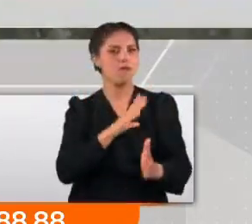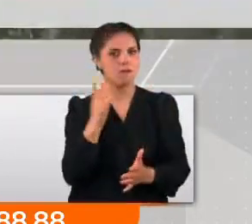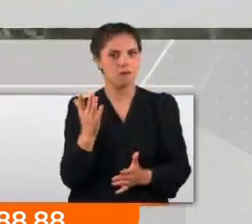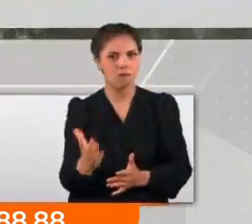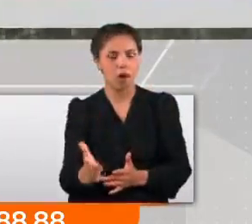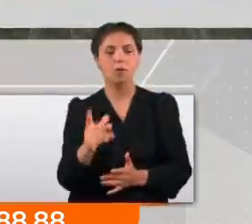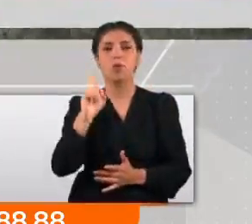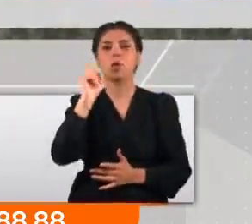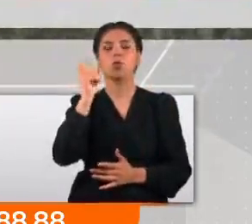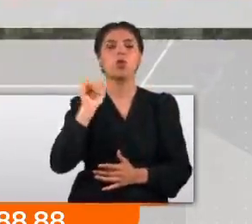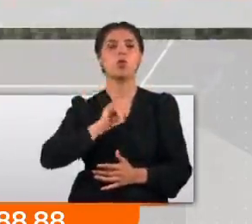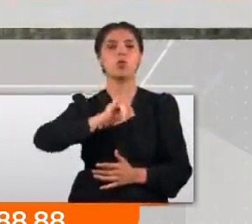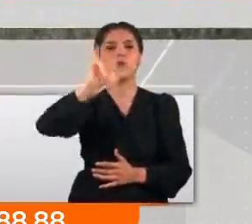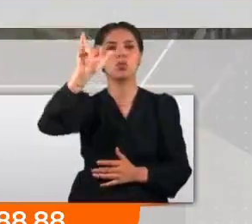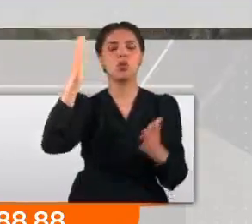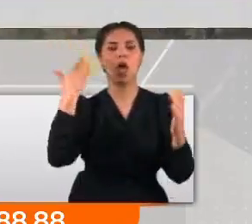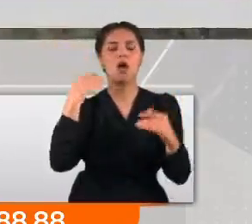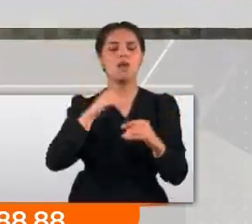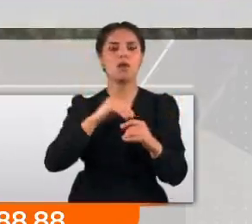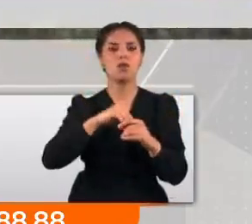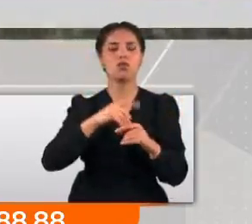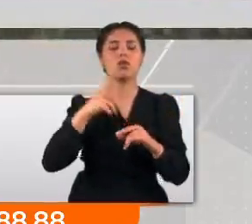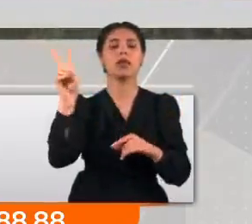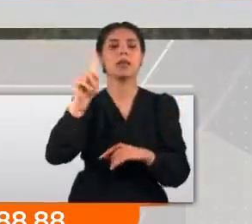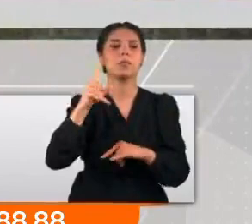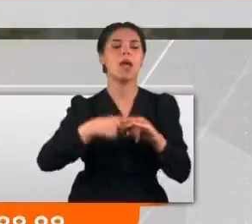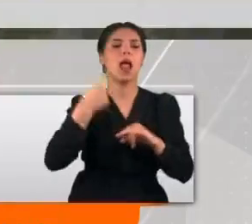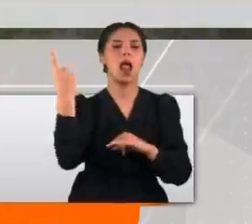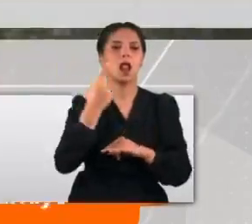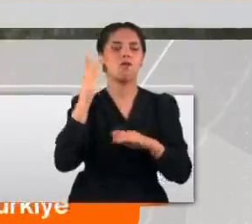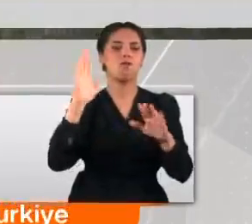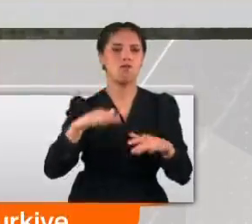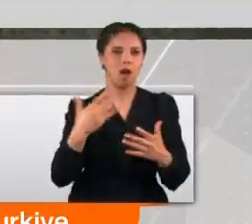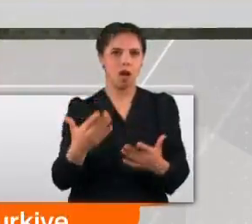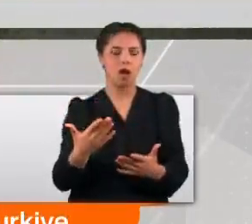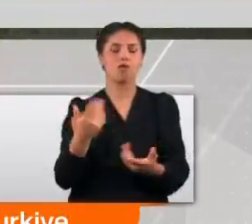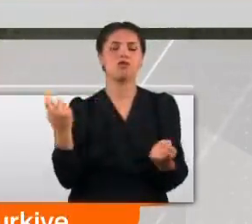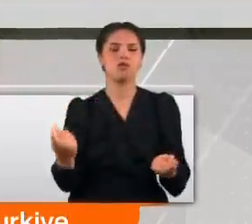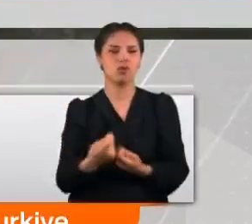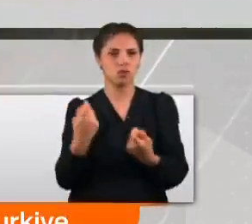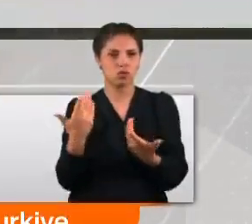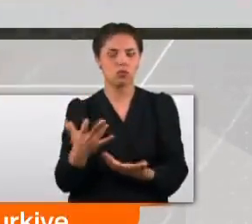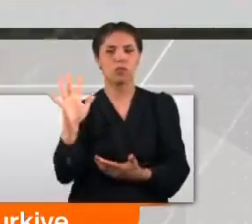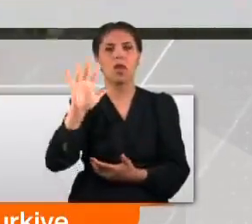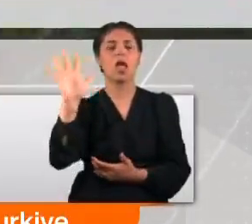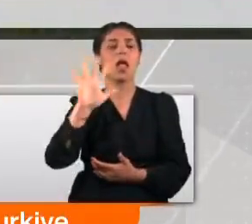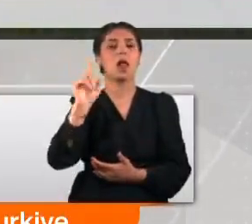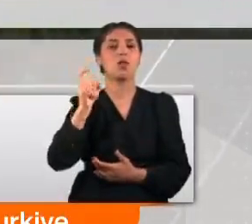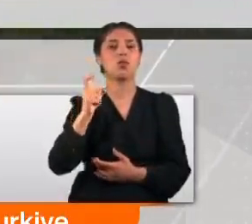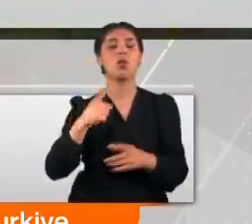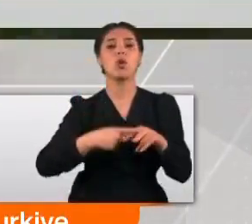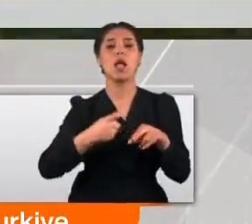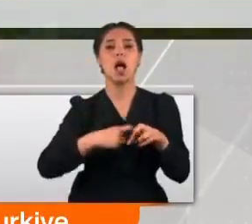anda. 9 uçak havada, 21 helikopter yine havada görev yapıyor. 59 arazöz